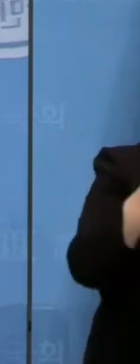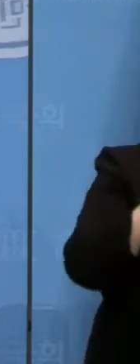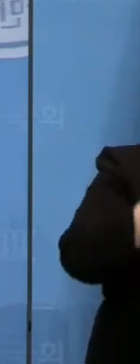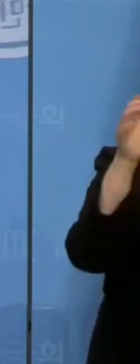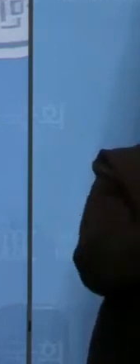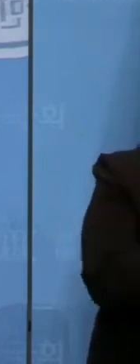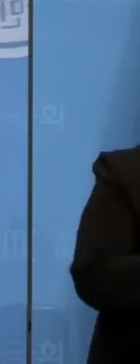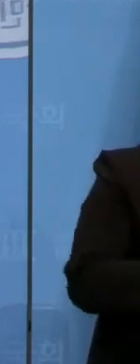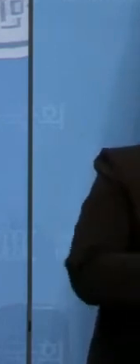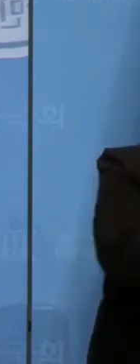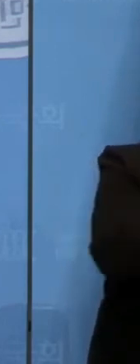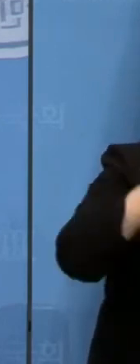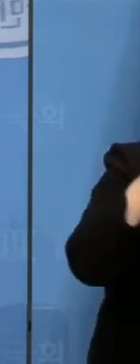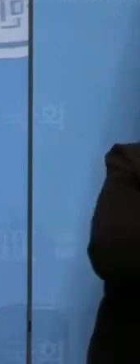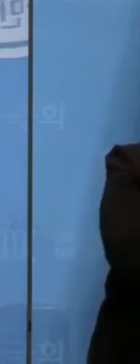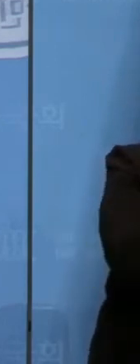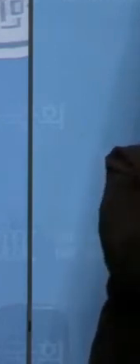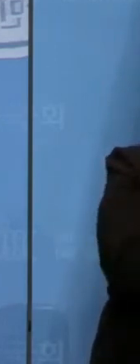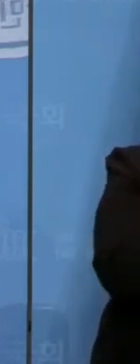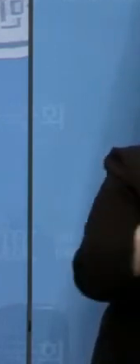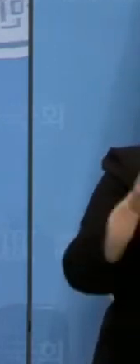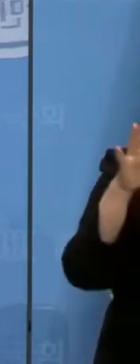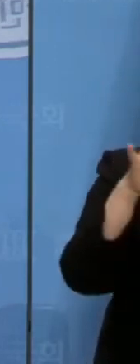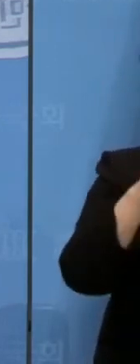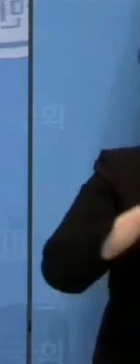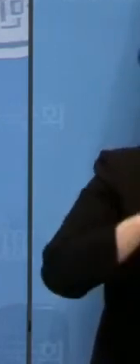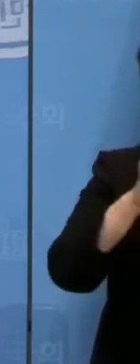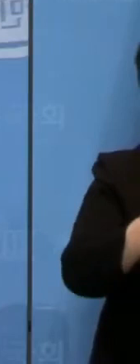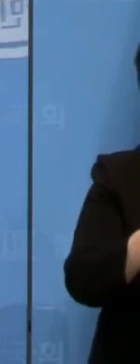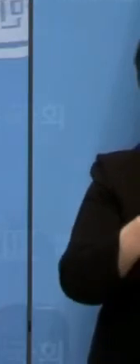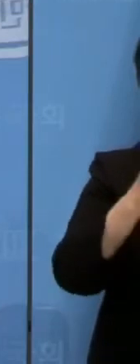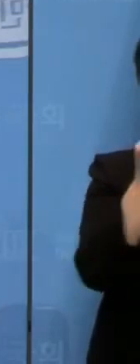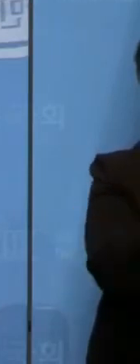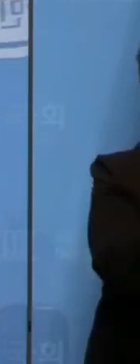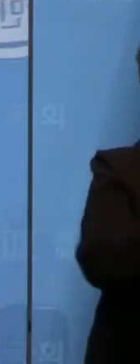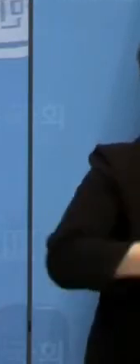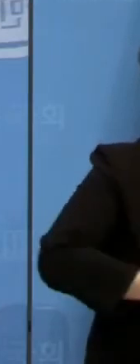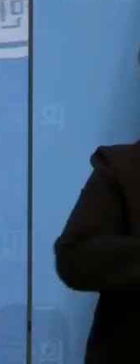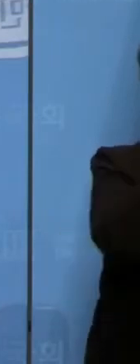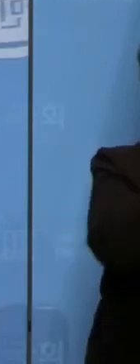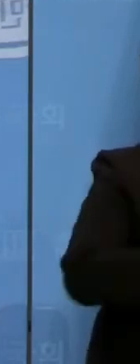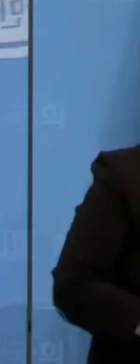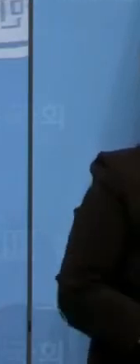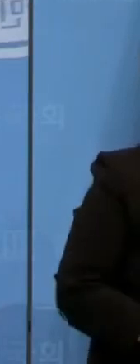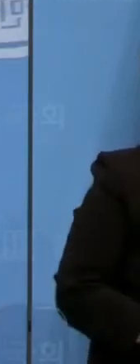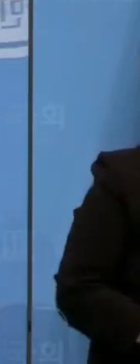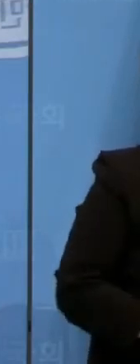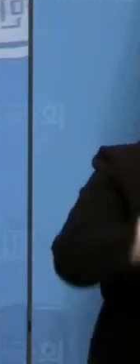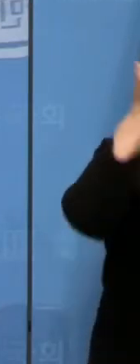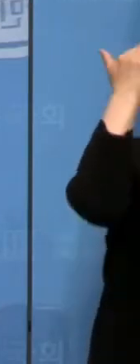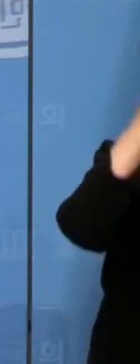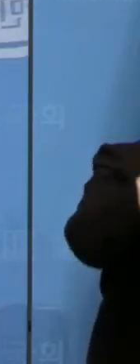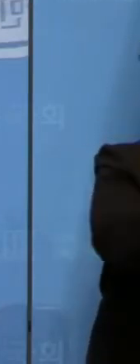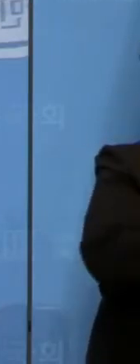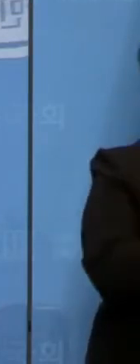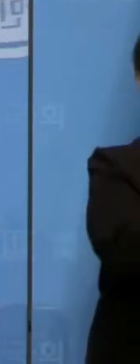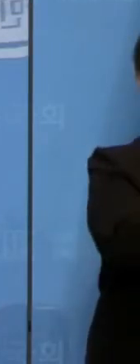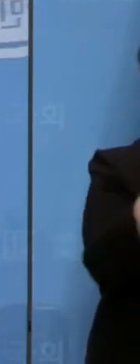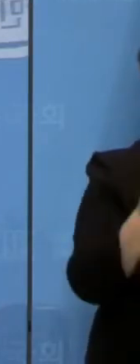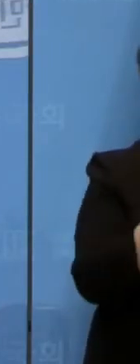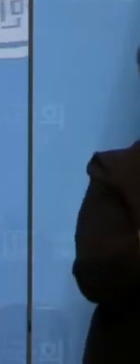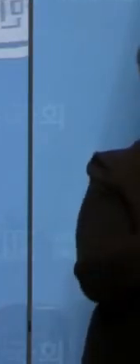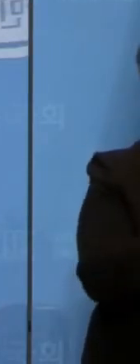및 군부의 우호적인 국가들을 설득하고 압박할 방안을 모색해야 합니다. 대한민국은 세계